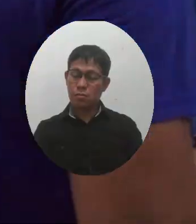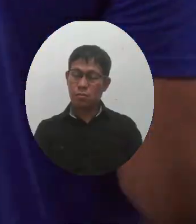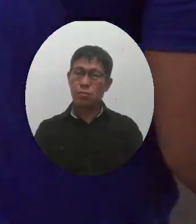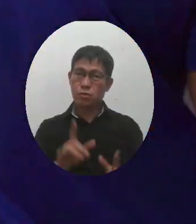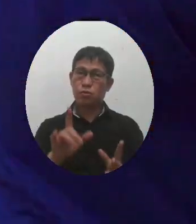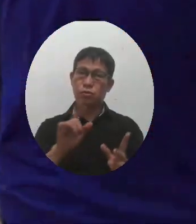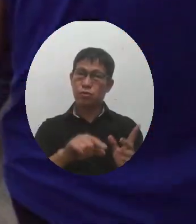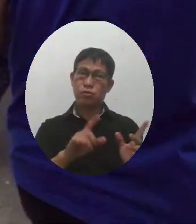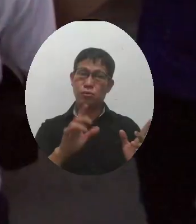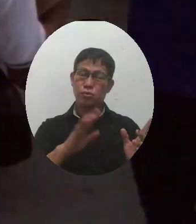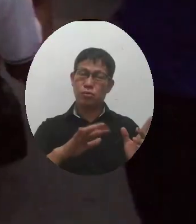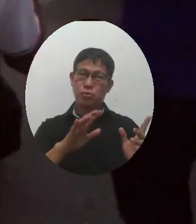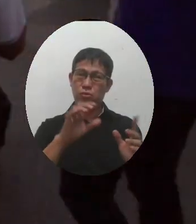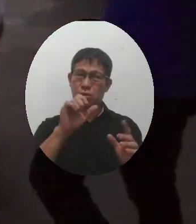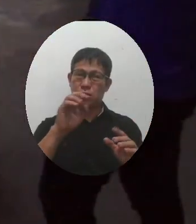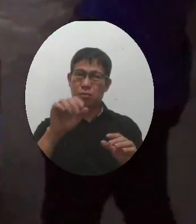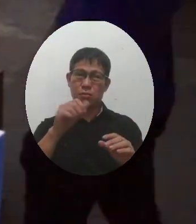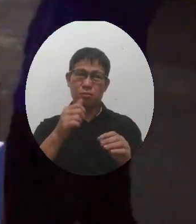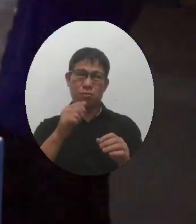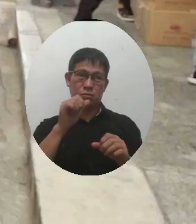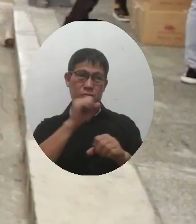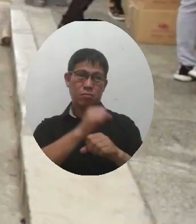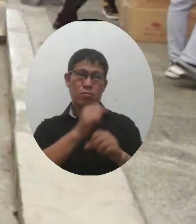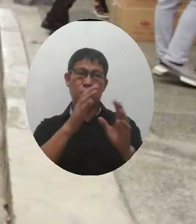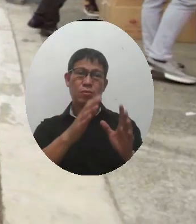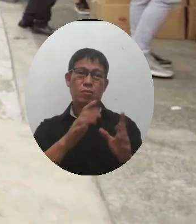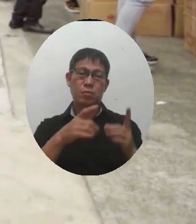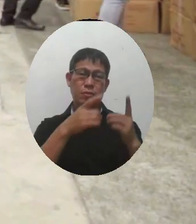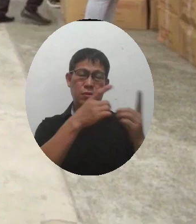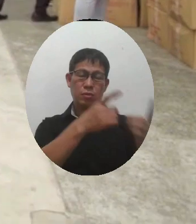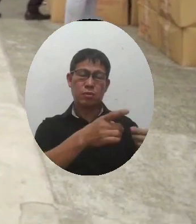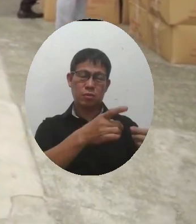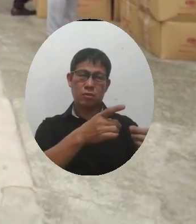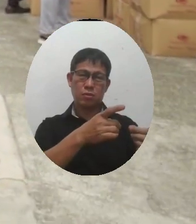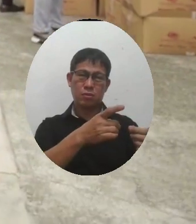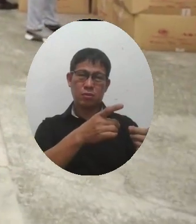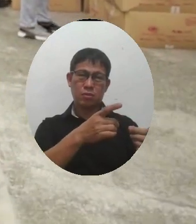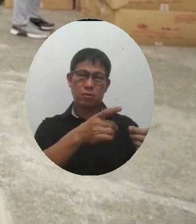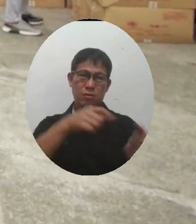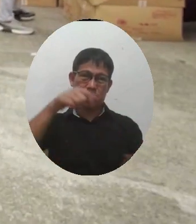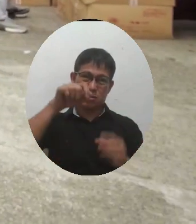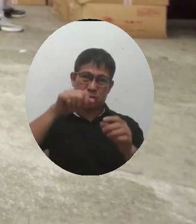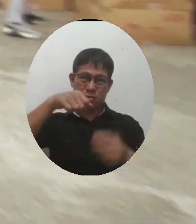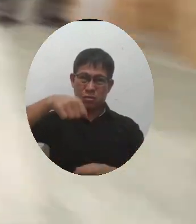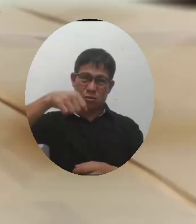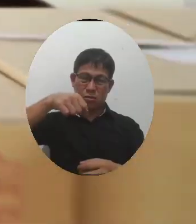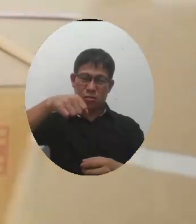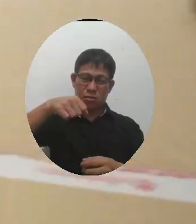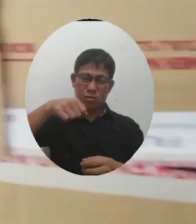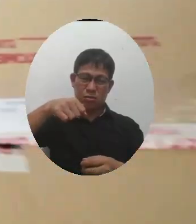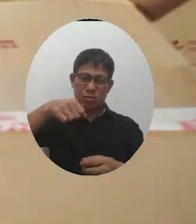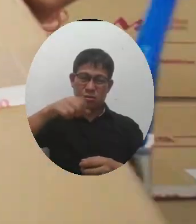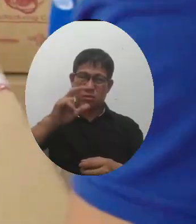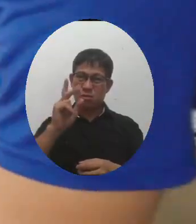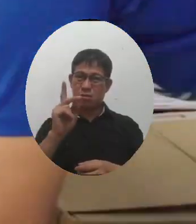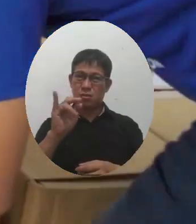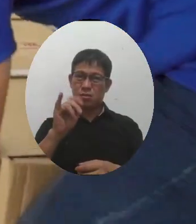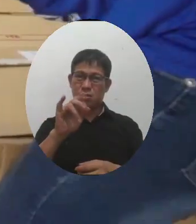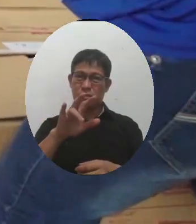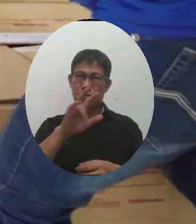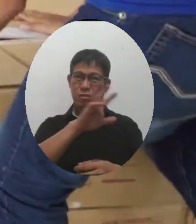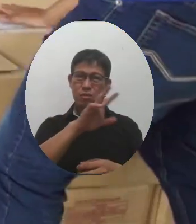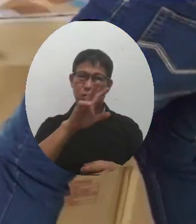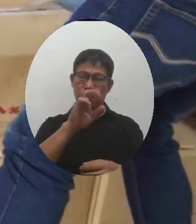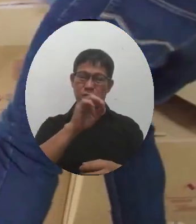Pinangunahan ng mga SM employee volunteers ang pagbibigay ng emergency go kits sa halos 43 mga high-risk